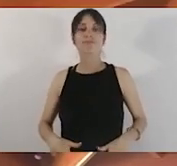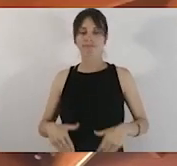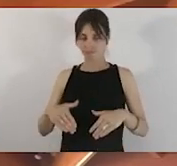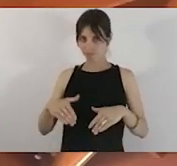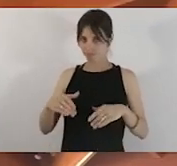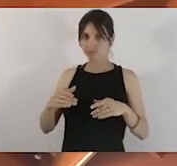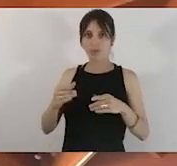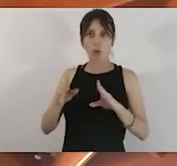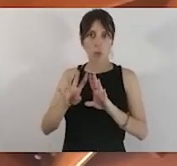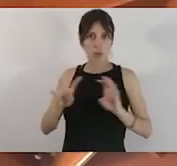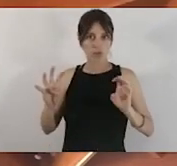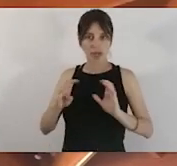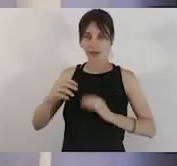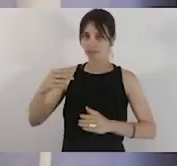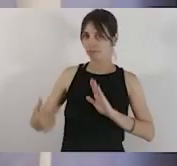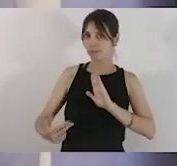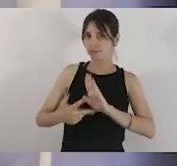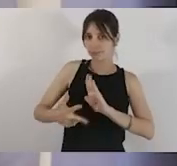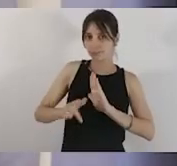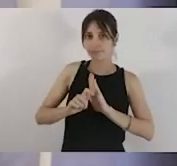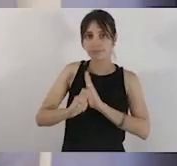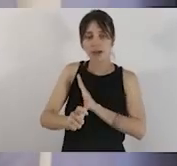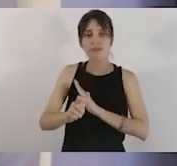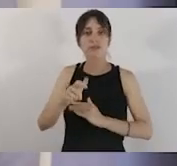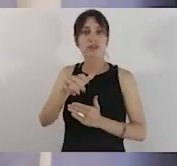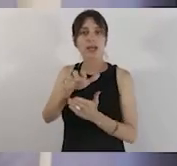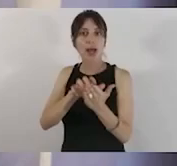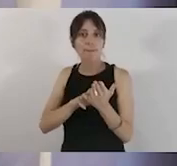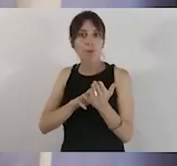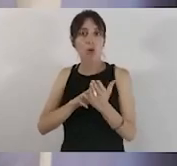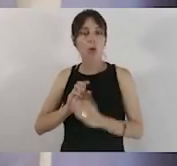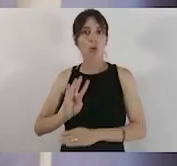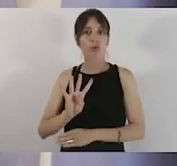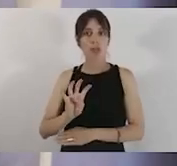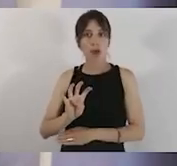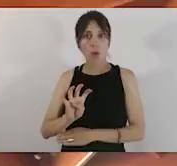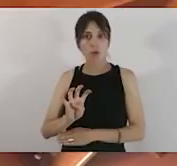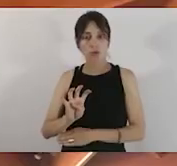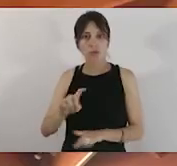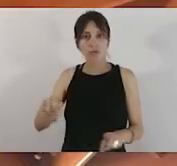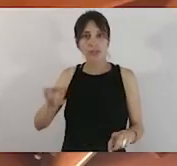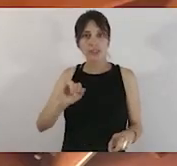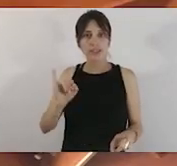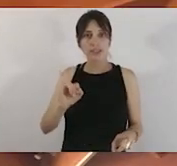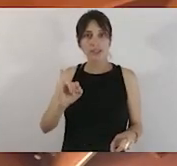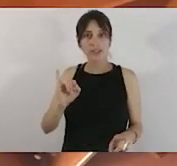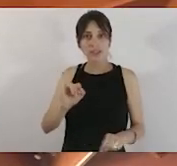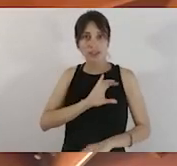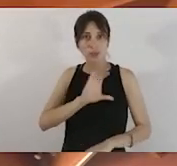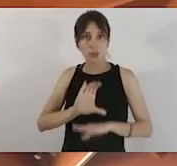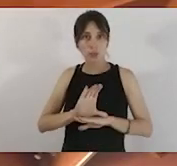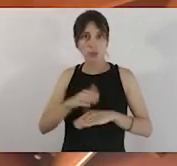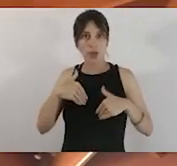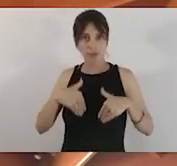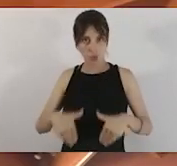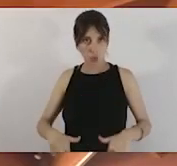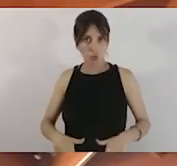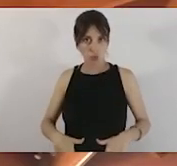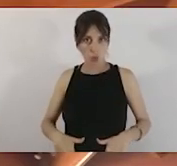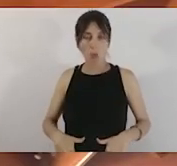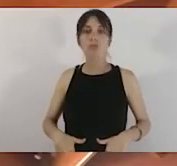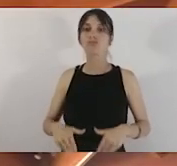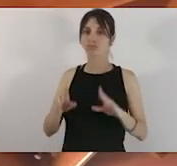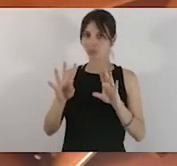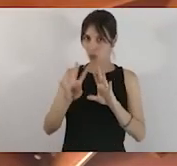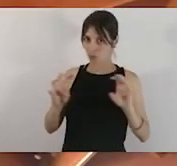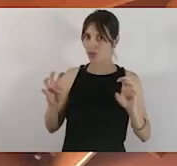du Conseil. Je prends les votes sur le rapport 40. Y a-t-il des contres, des abstentions ? Avis